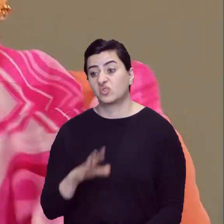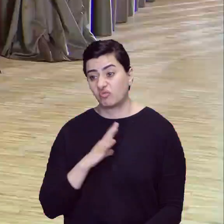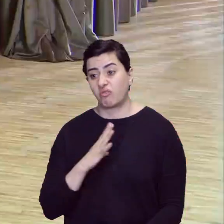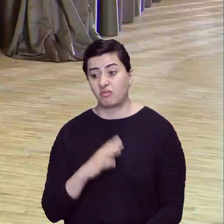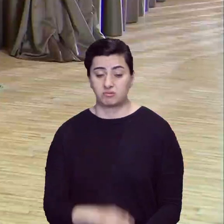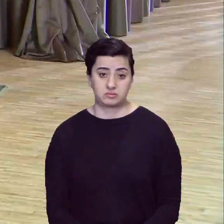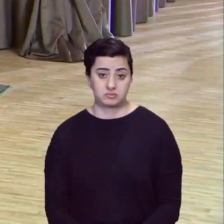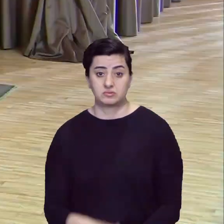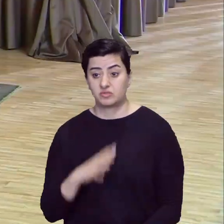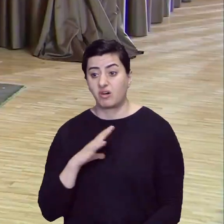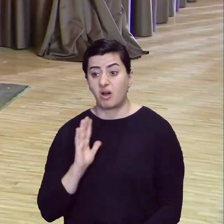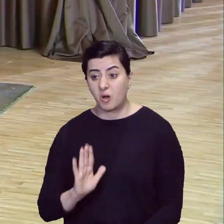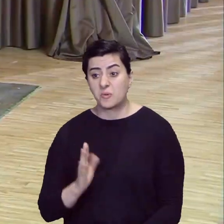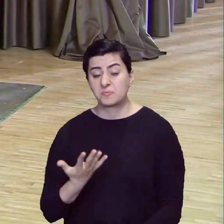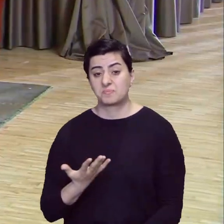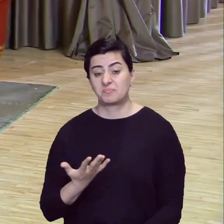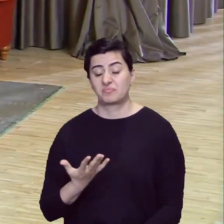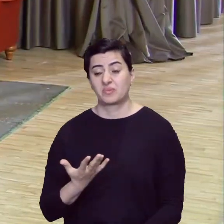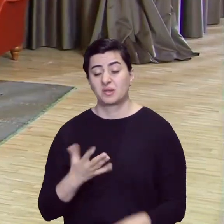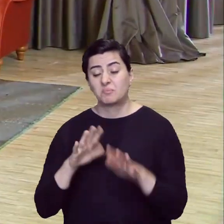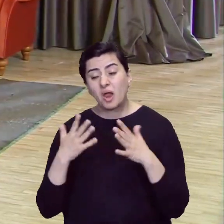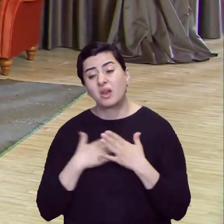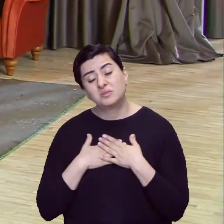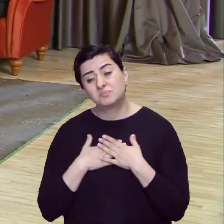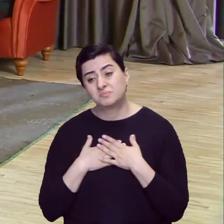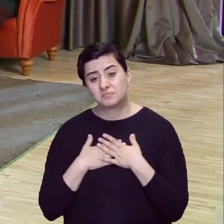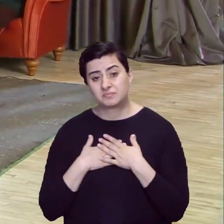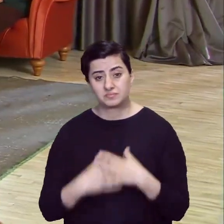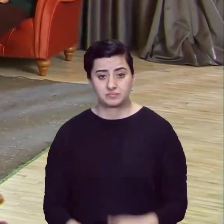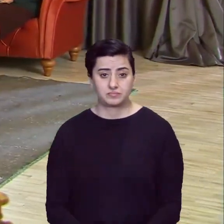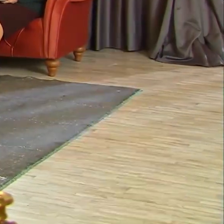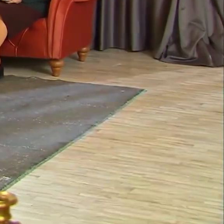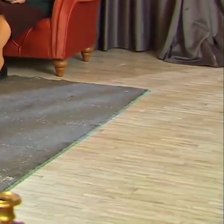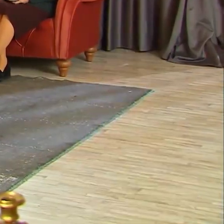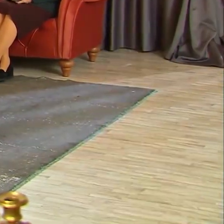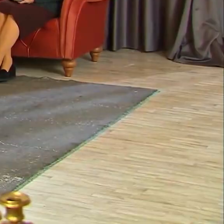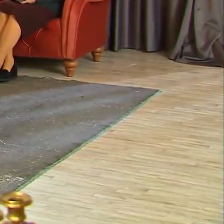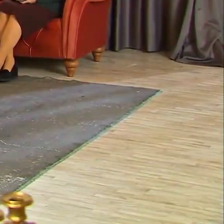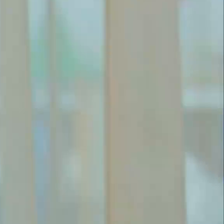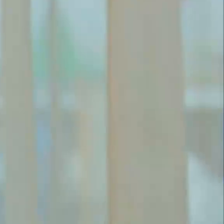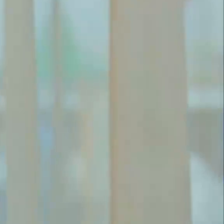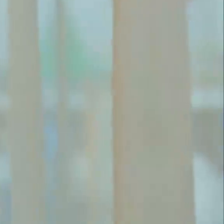Var. Var ama işte pırlantam. Koltuğuna geri dönüyor.